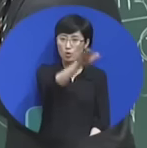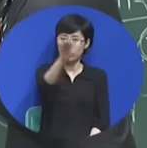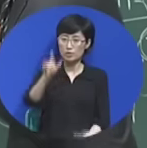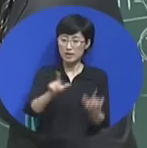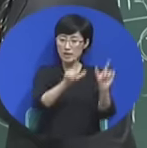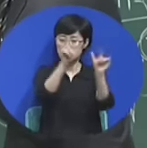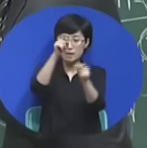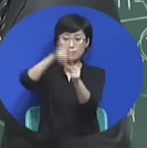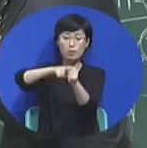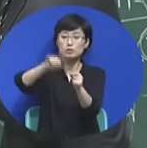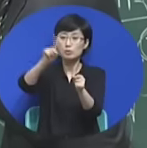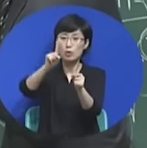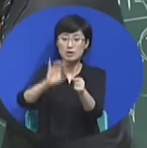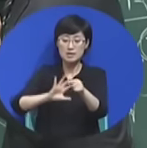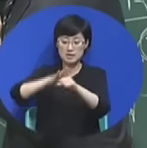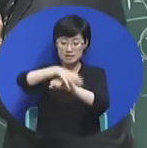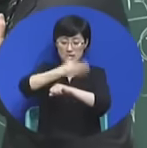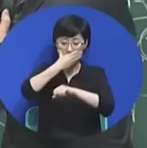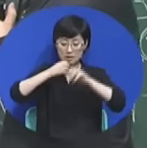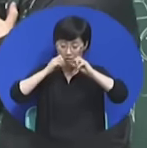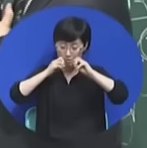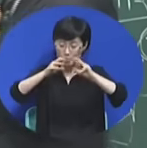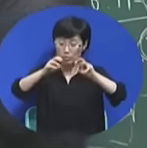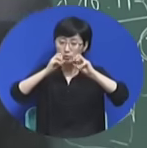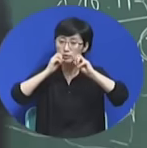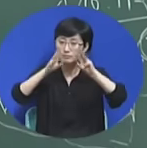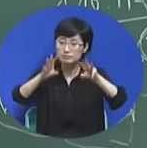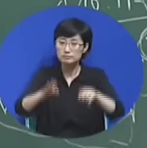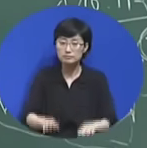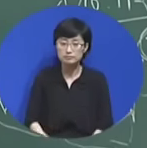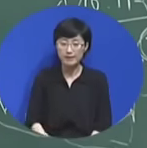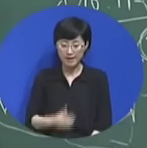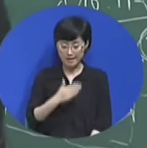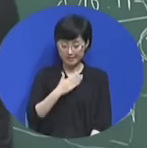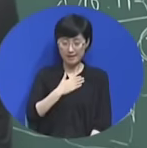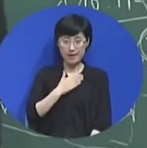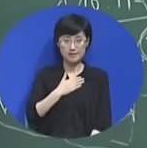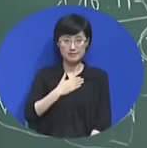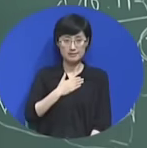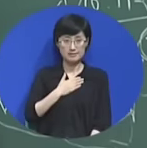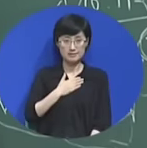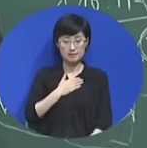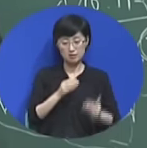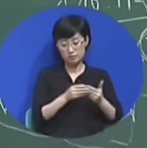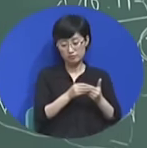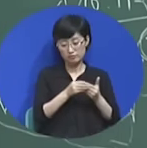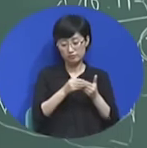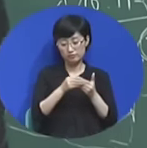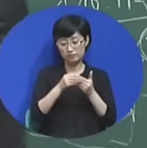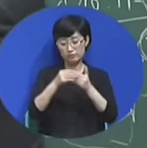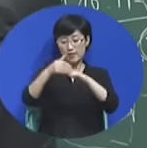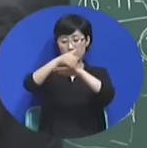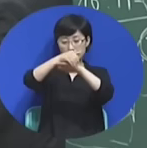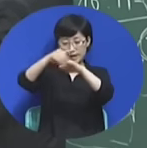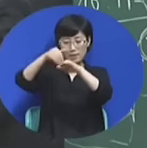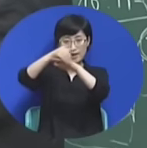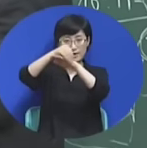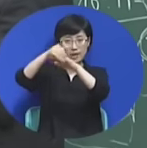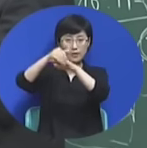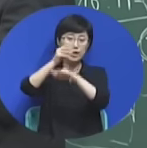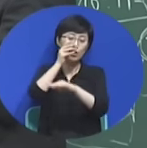뭐예요? 세계복음화. 我们的目的是什么? 是世界福音化. 자, 나를 하나님의 계획과 형통 속으로 이끌어 가시는